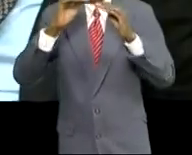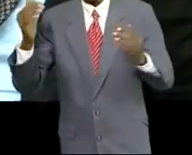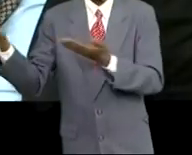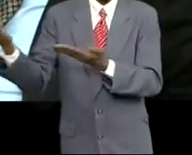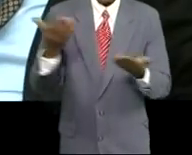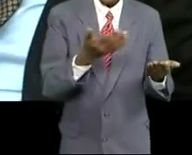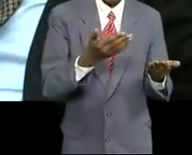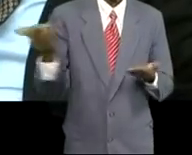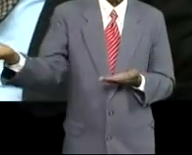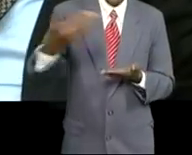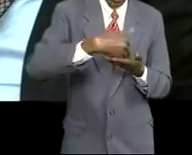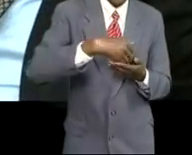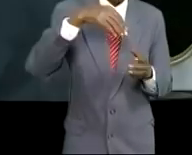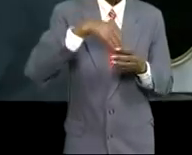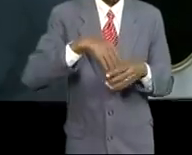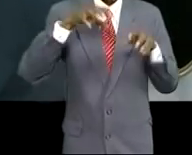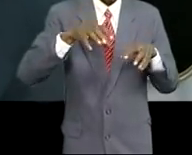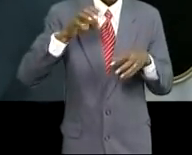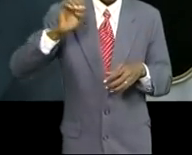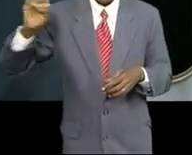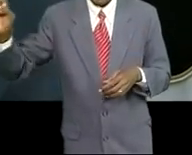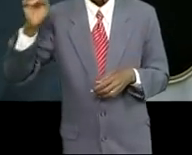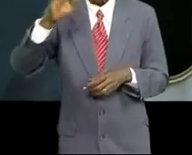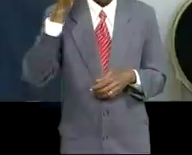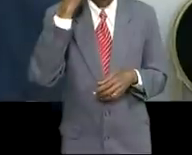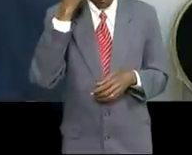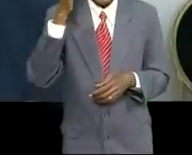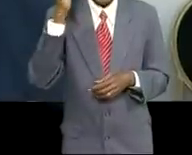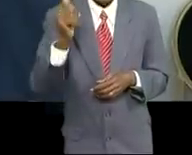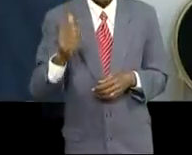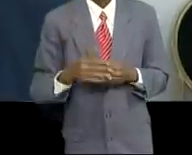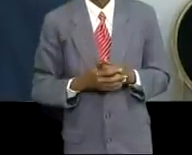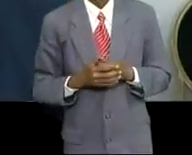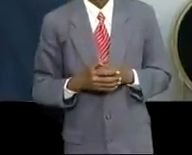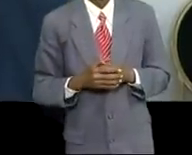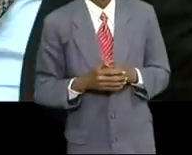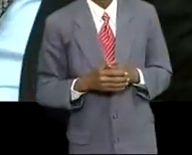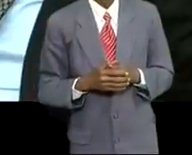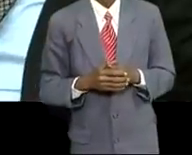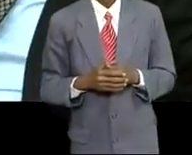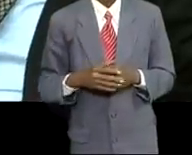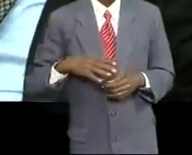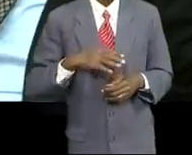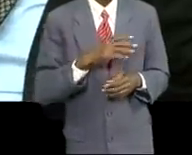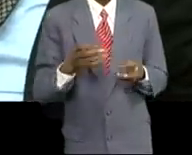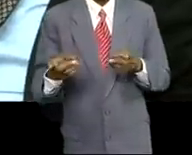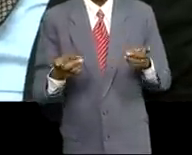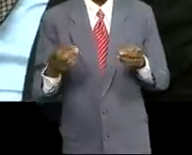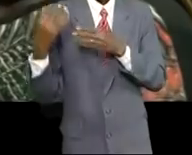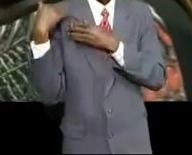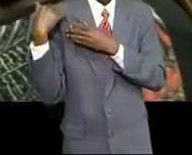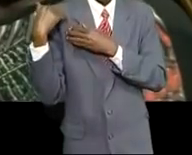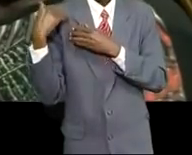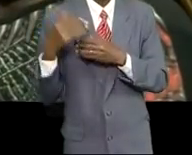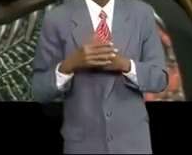regroupement politique Alliance pour l'avenir AAA de Pius Mwabilou. Le comité directeur du regroupement politique Alliance